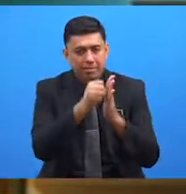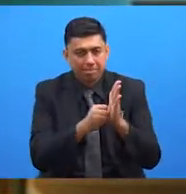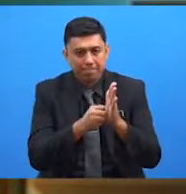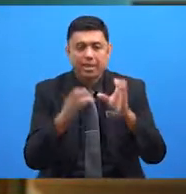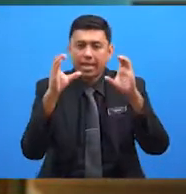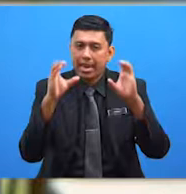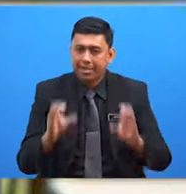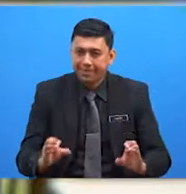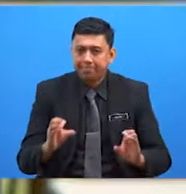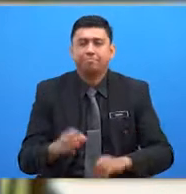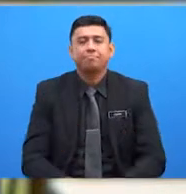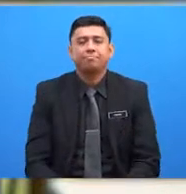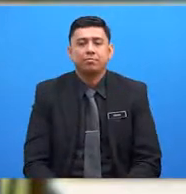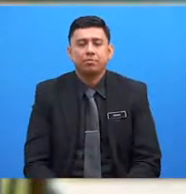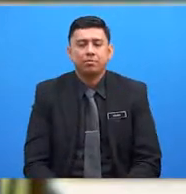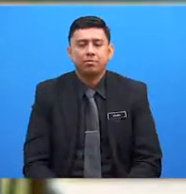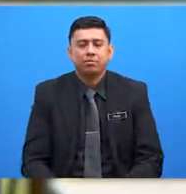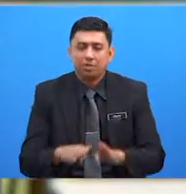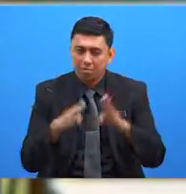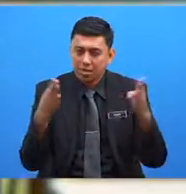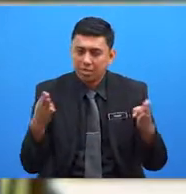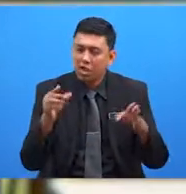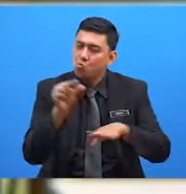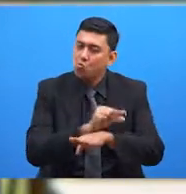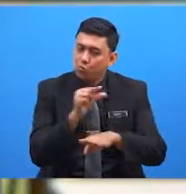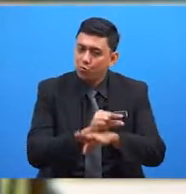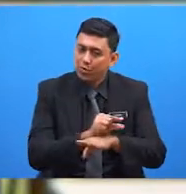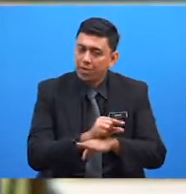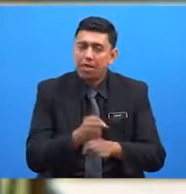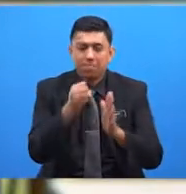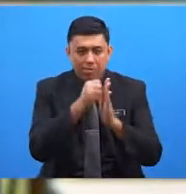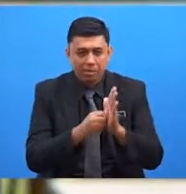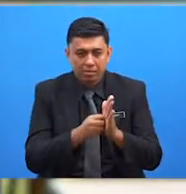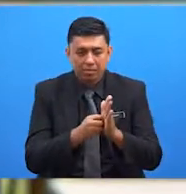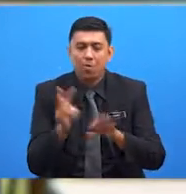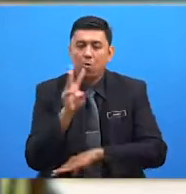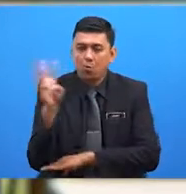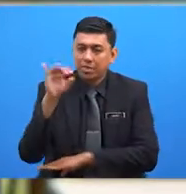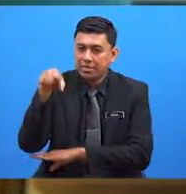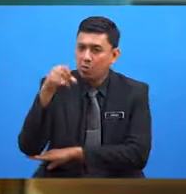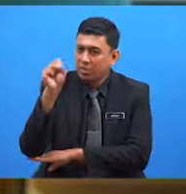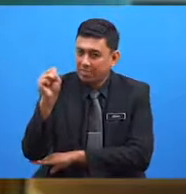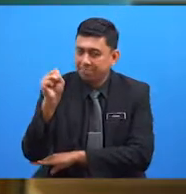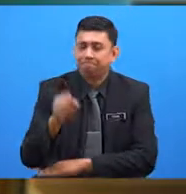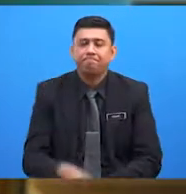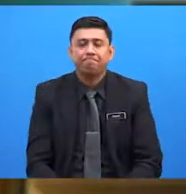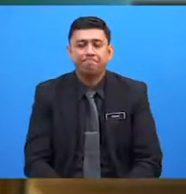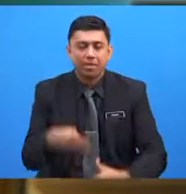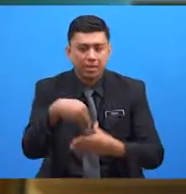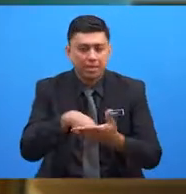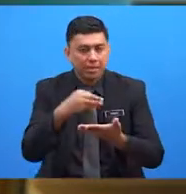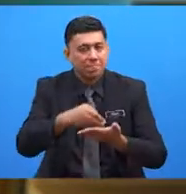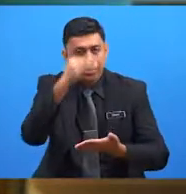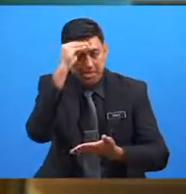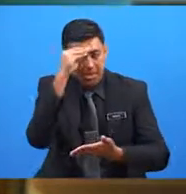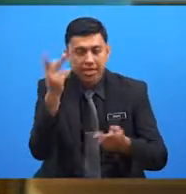klien. Bahasa yang akan kita gunakan adalah perskripan web JavaScript. Dalam pembelajaran